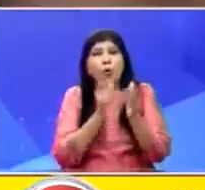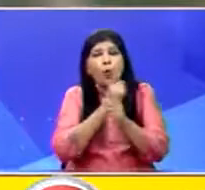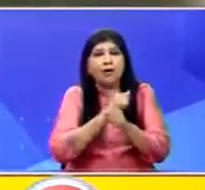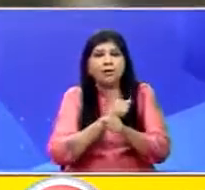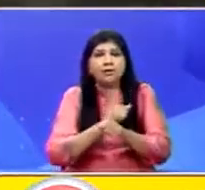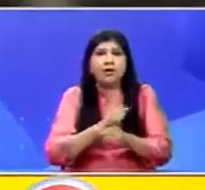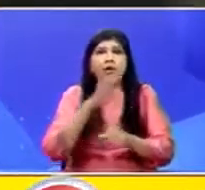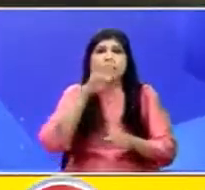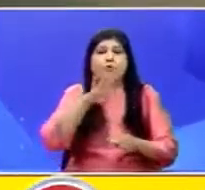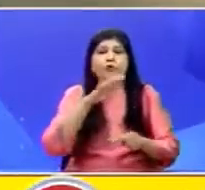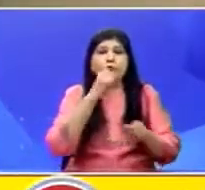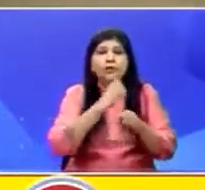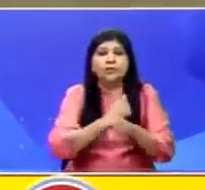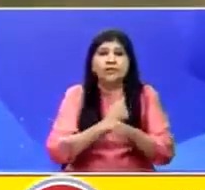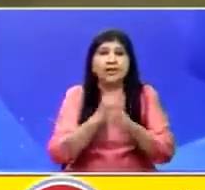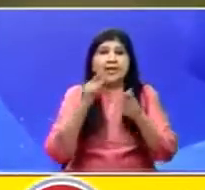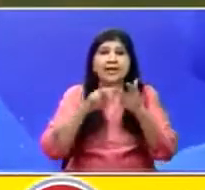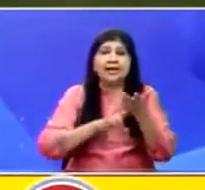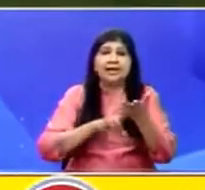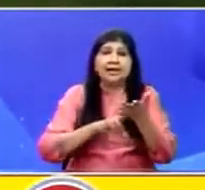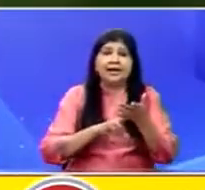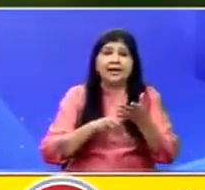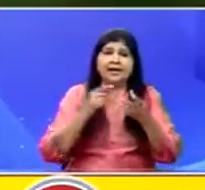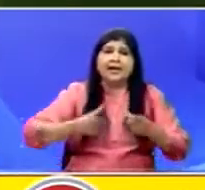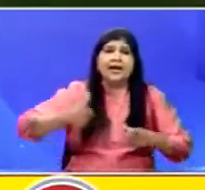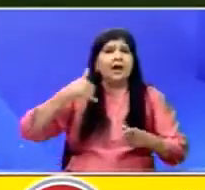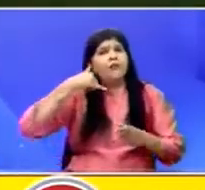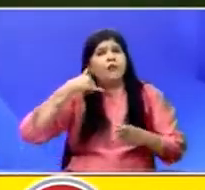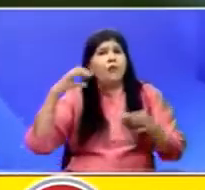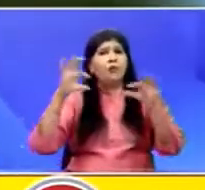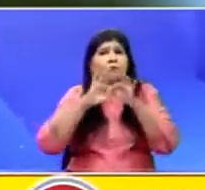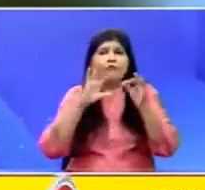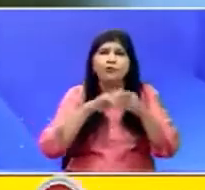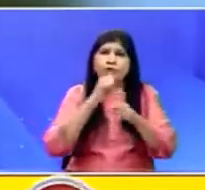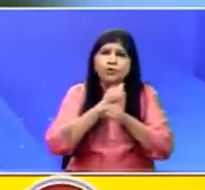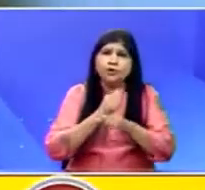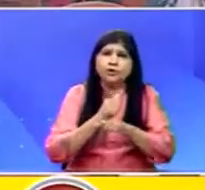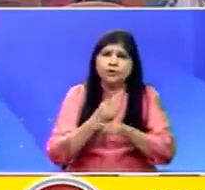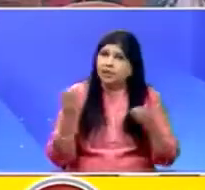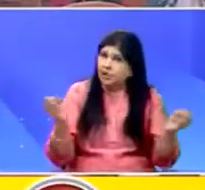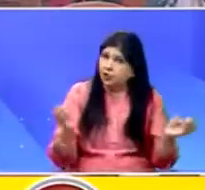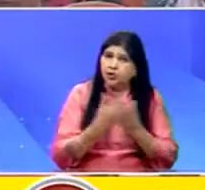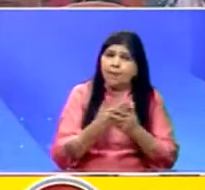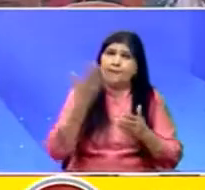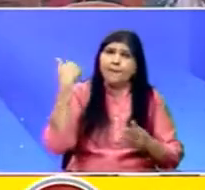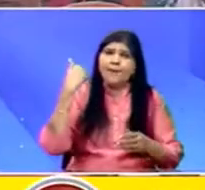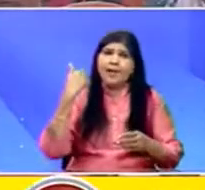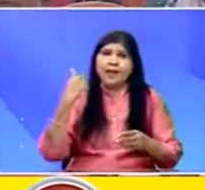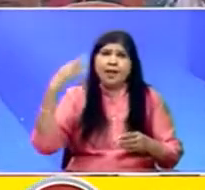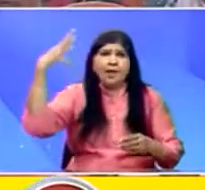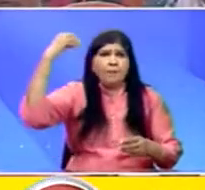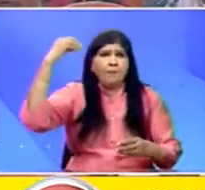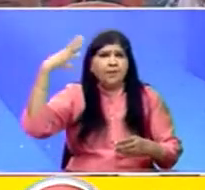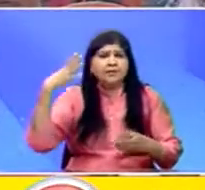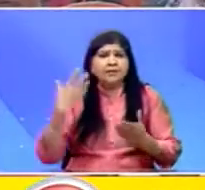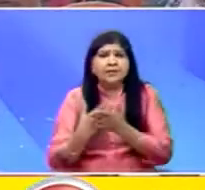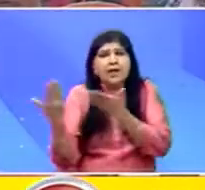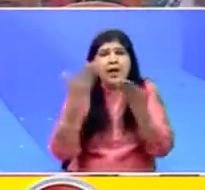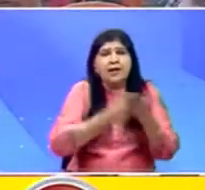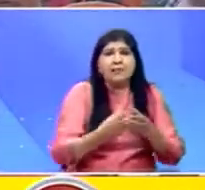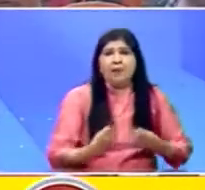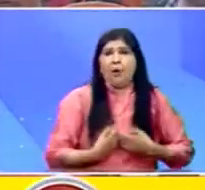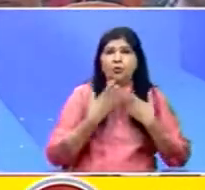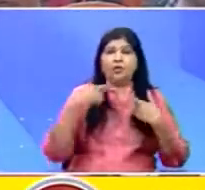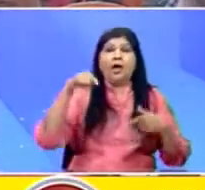4G इंटरनेट की सेवाएं शुरू हो गई हैं। जैसे पहले कभी गांव में बिजली पहुंचने पर लोग खुश होते थे,